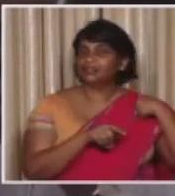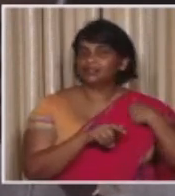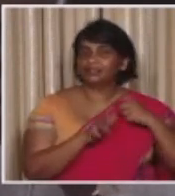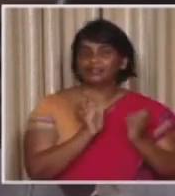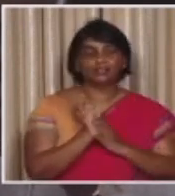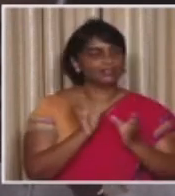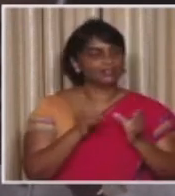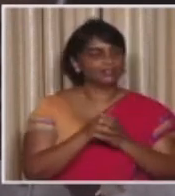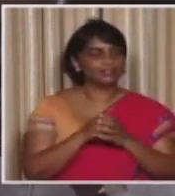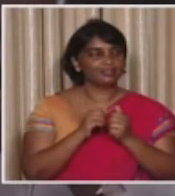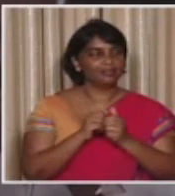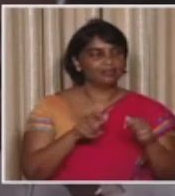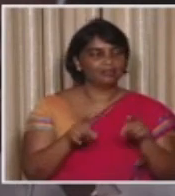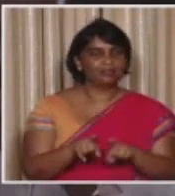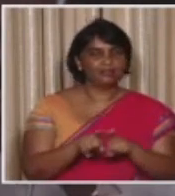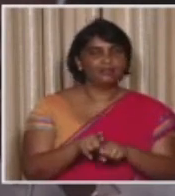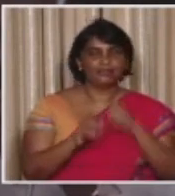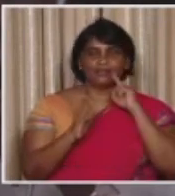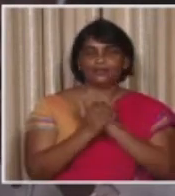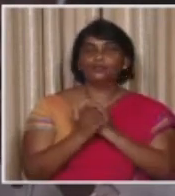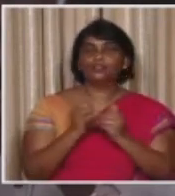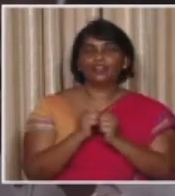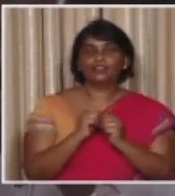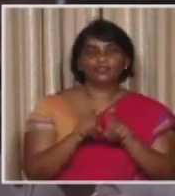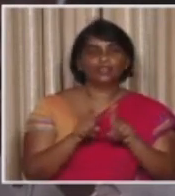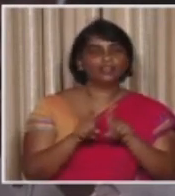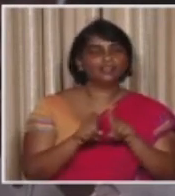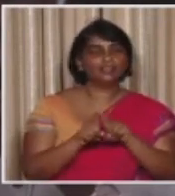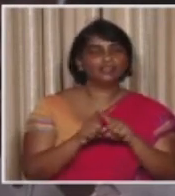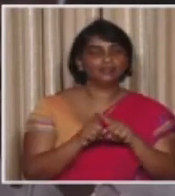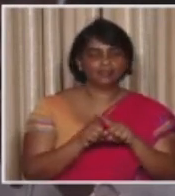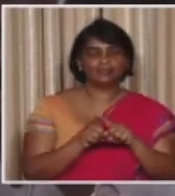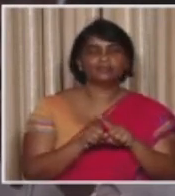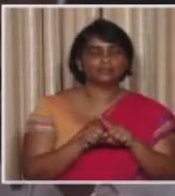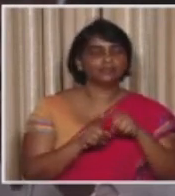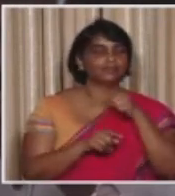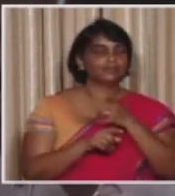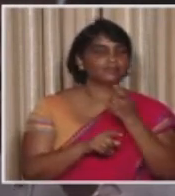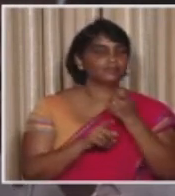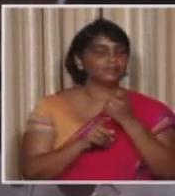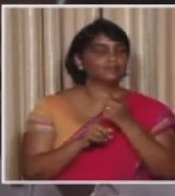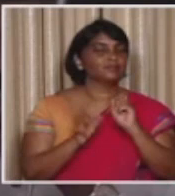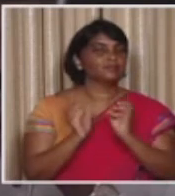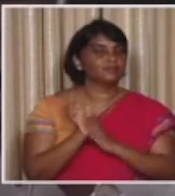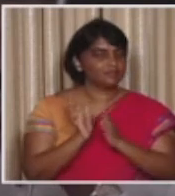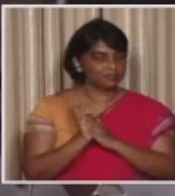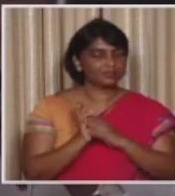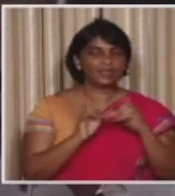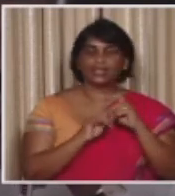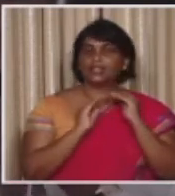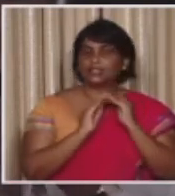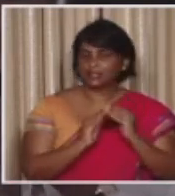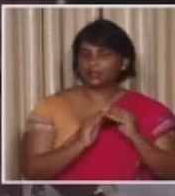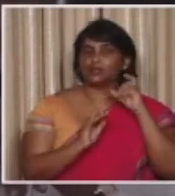සභා දෙක හරහා ගිණුම් කාරක සභාව සහ කෝපා කමිටුව හරහා ගිණුම් කාරක සභාවෙන් දෙපාර්තමේන්තුවත් ඒ